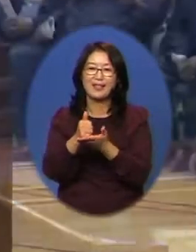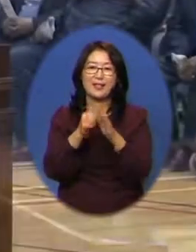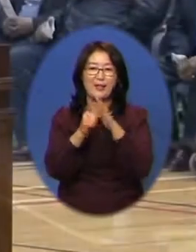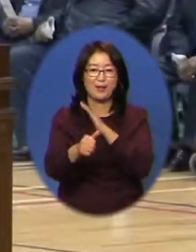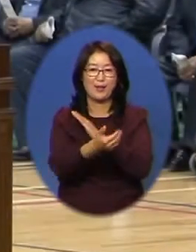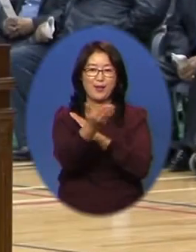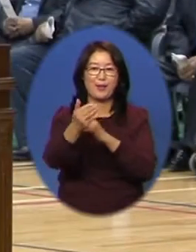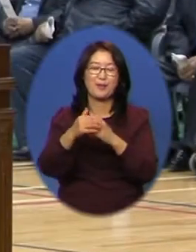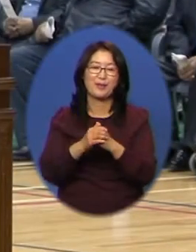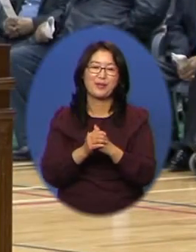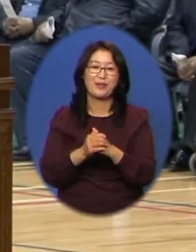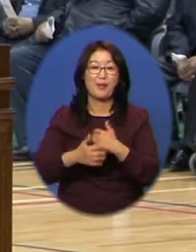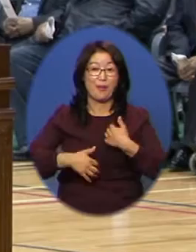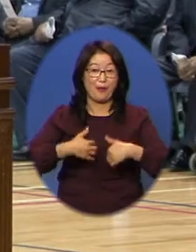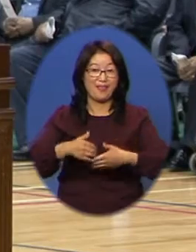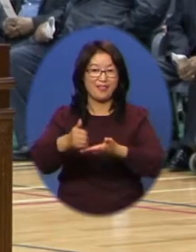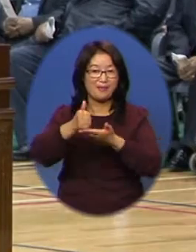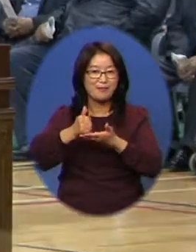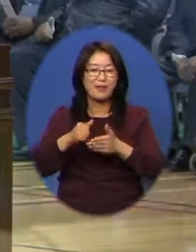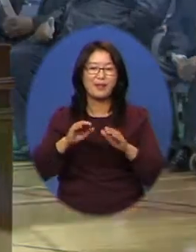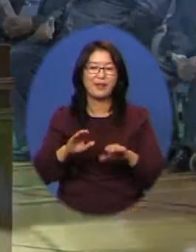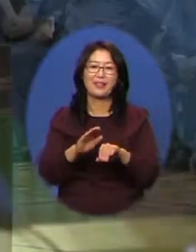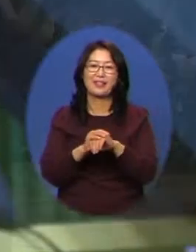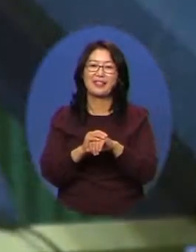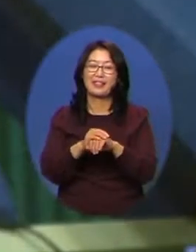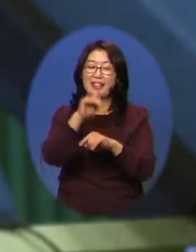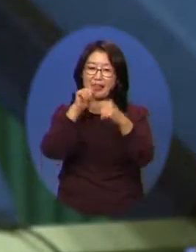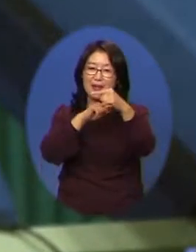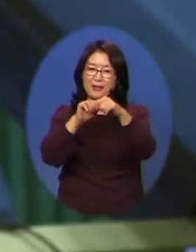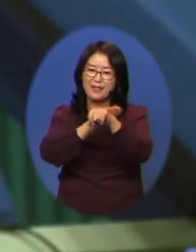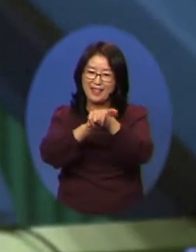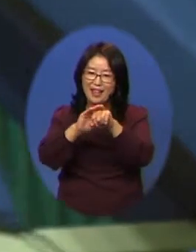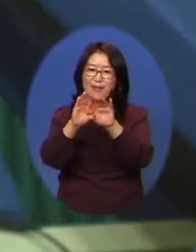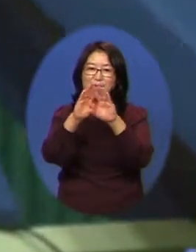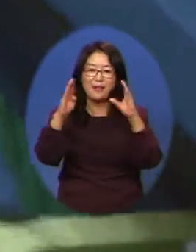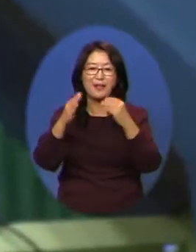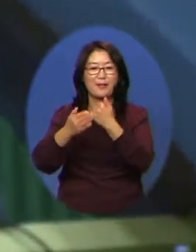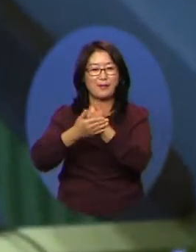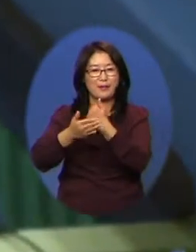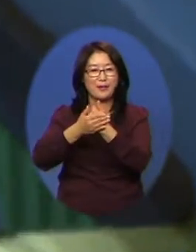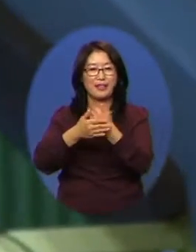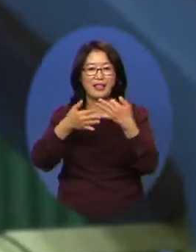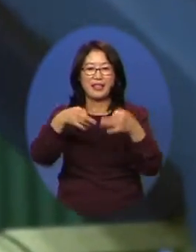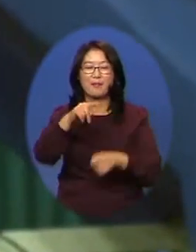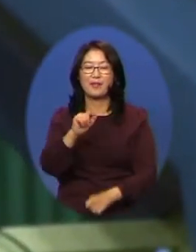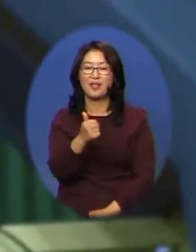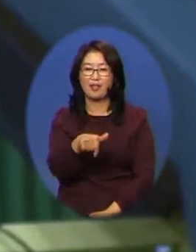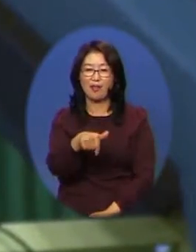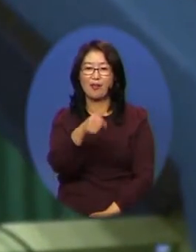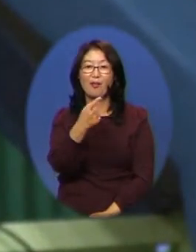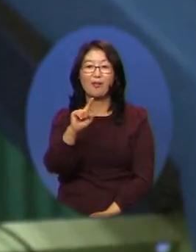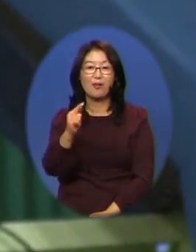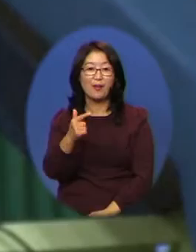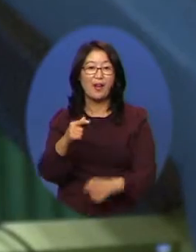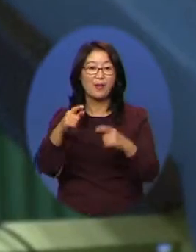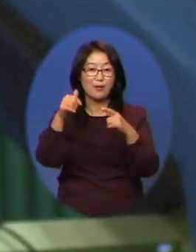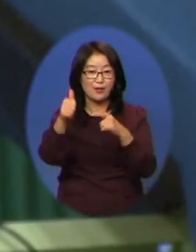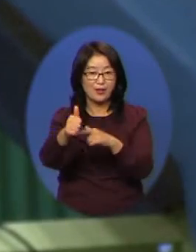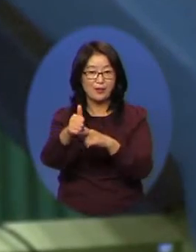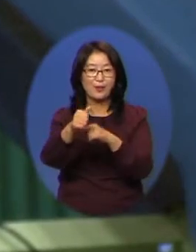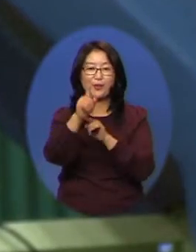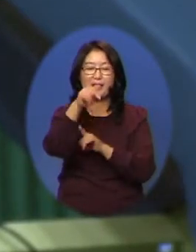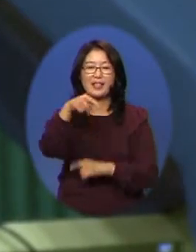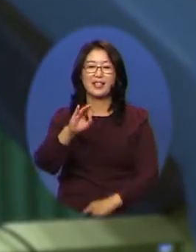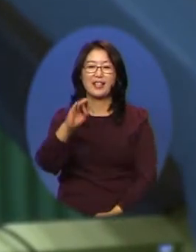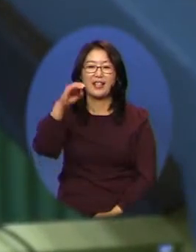오늘 대회가 성대히 열릴 수 있도록 아낌없는 성원을 보내주신 김석환 군수님과 이상근 의장님께